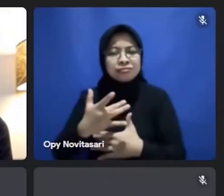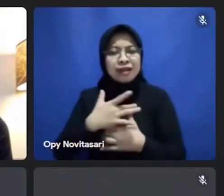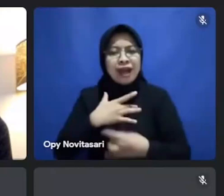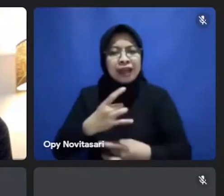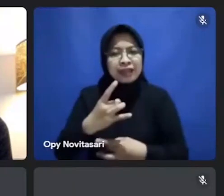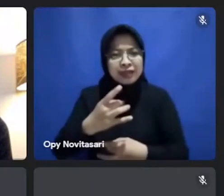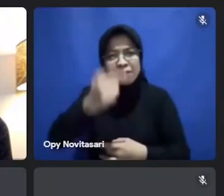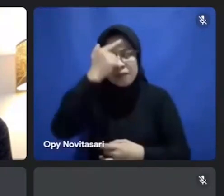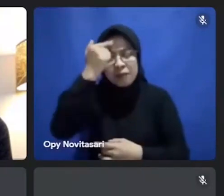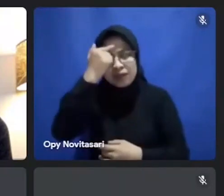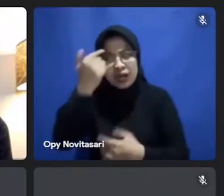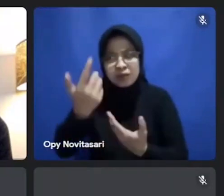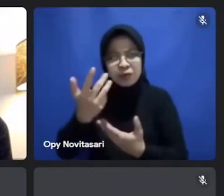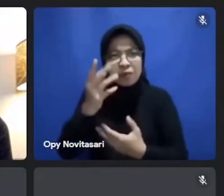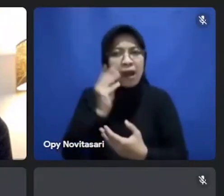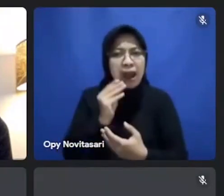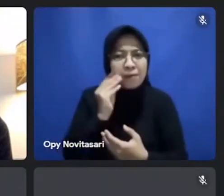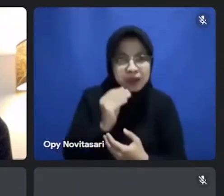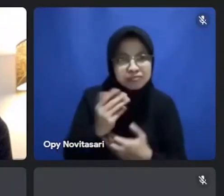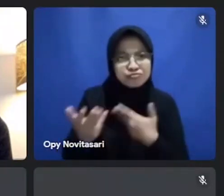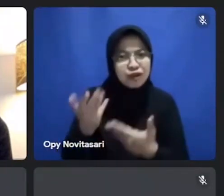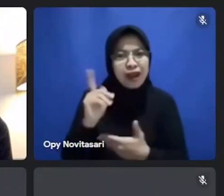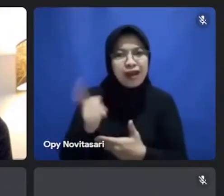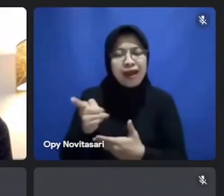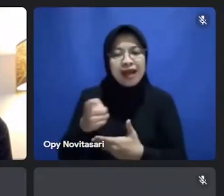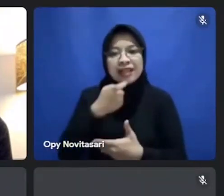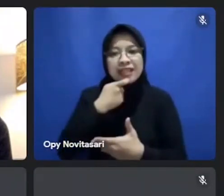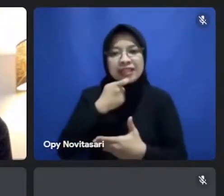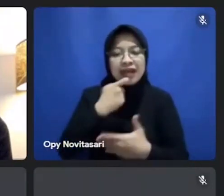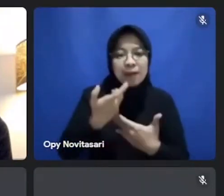kita sedang bahas saat ini